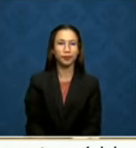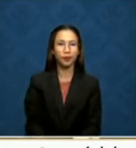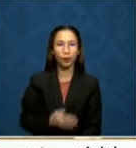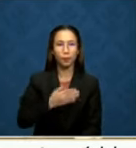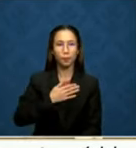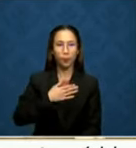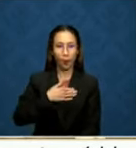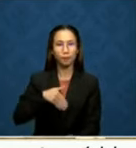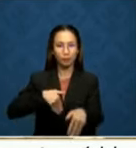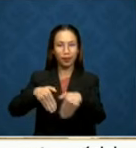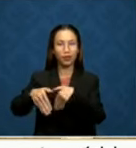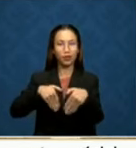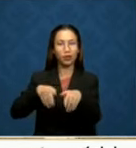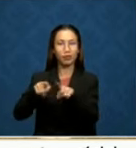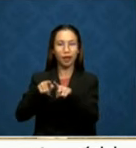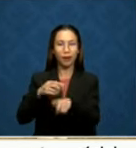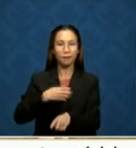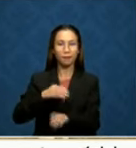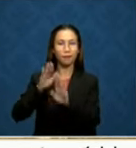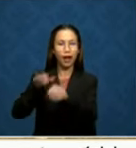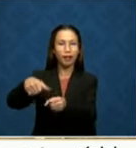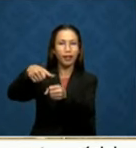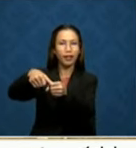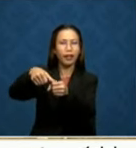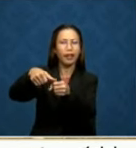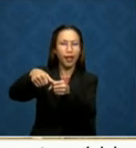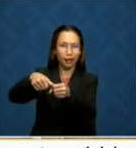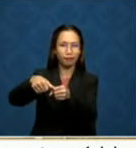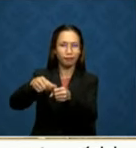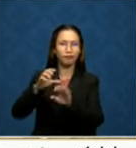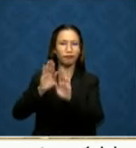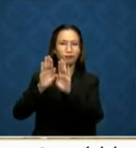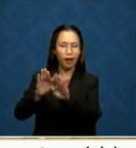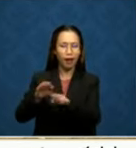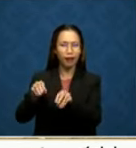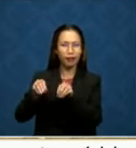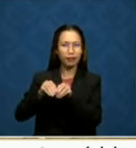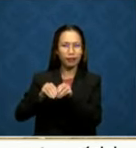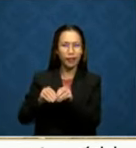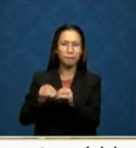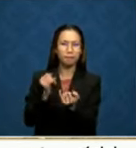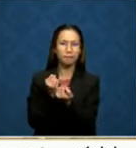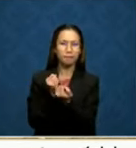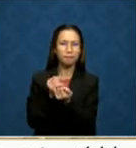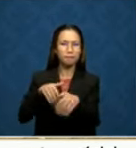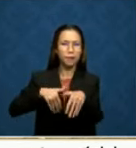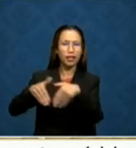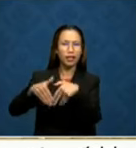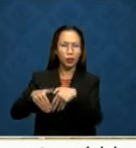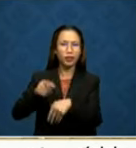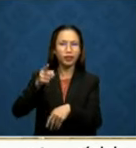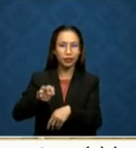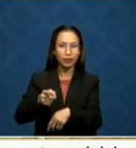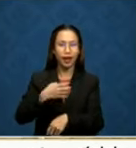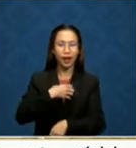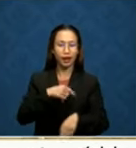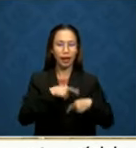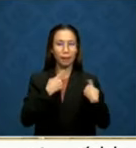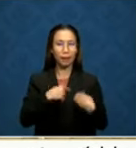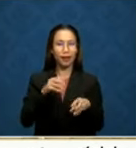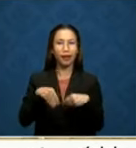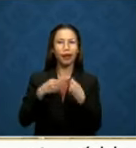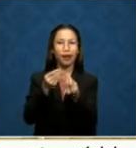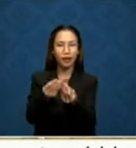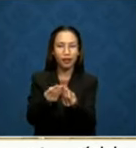ฐานหนาที่จะเป็ประชาชน ฝากเรื่องแก้ทุงต้มด้วยอัี้ใล้ชิดกับที่น้ประชาชนจๆ ขอให้เกำลงใจ